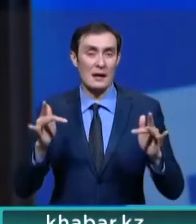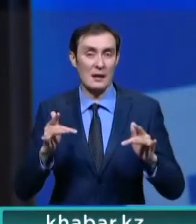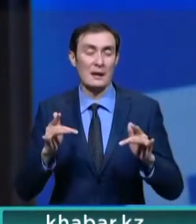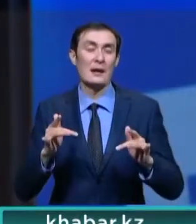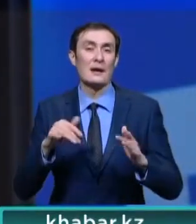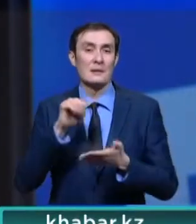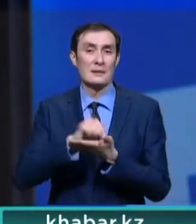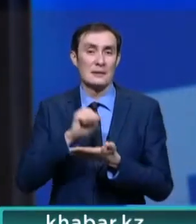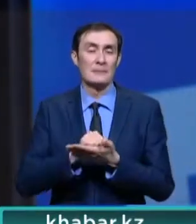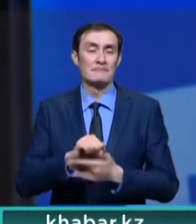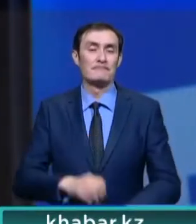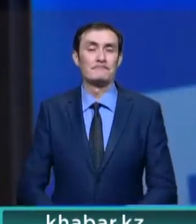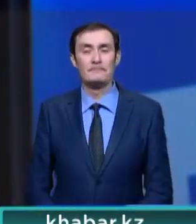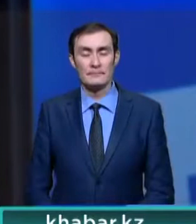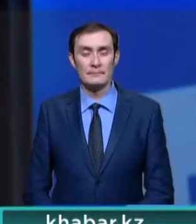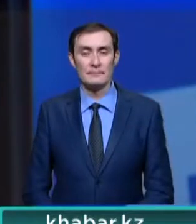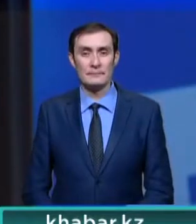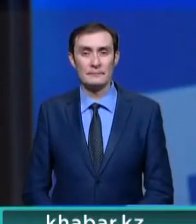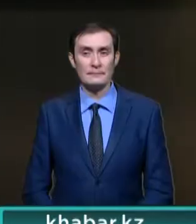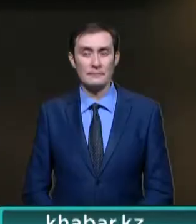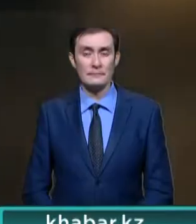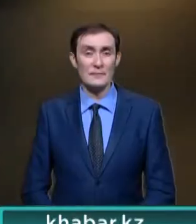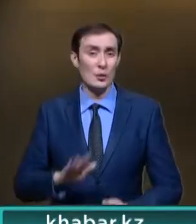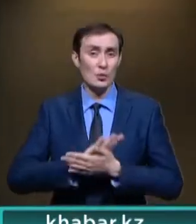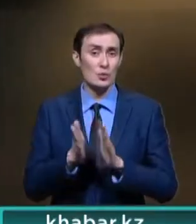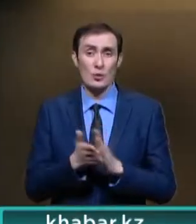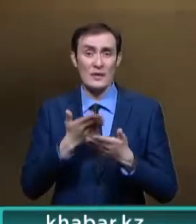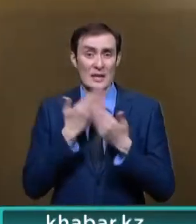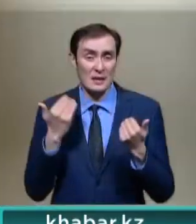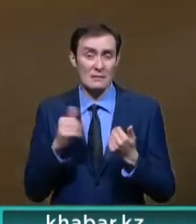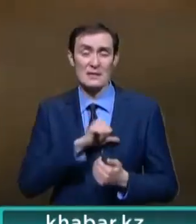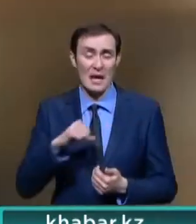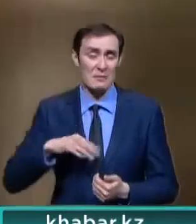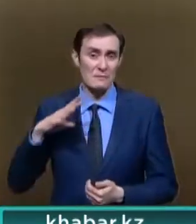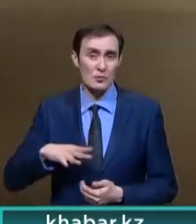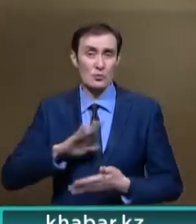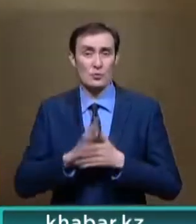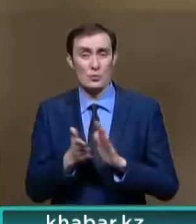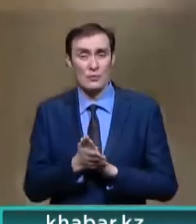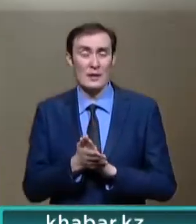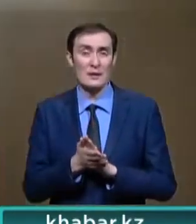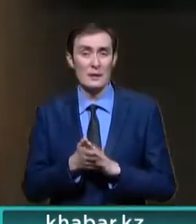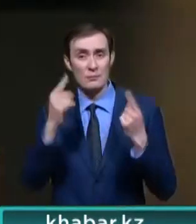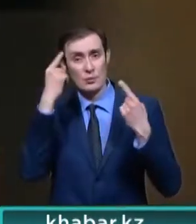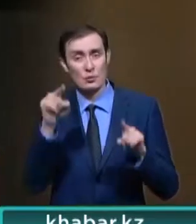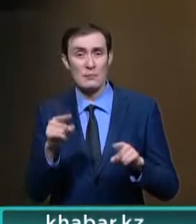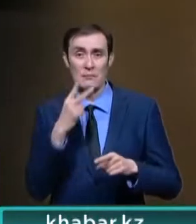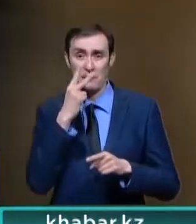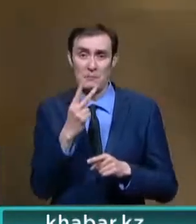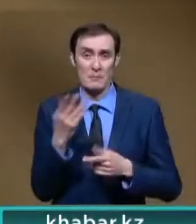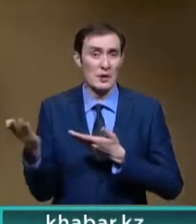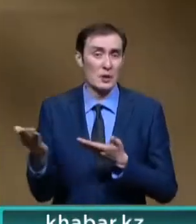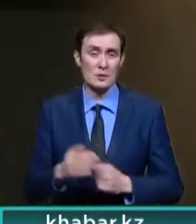издания за этот эпизод условиями сидел и желтого